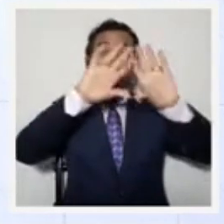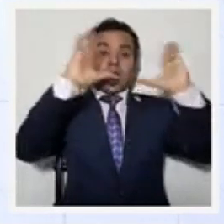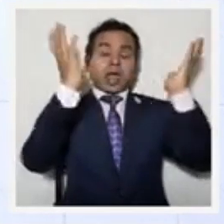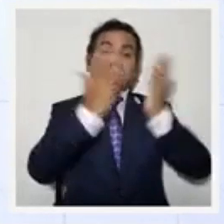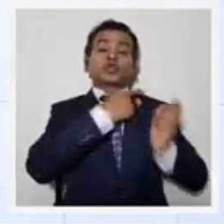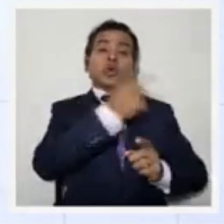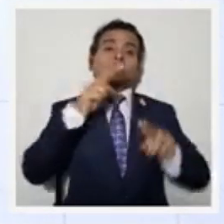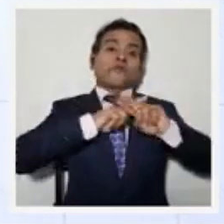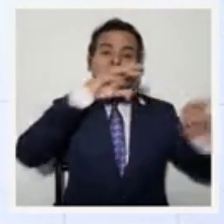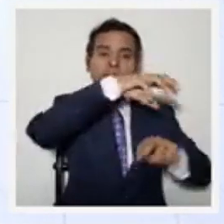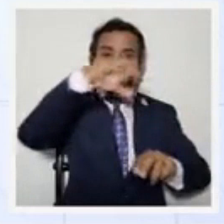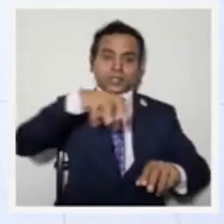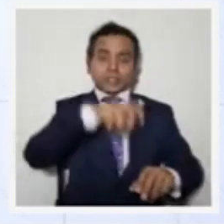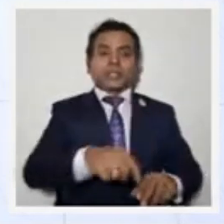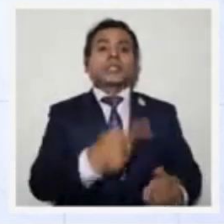2,936 জন।